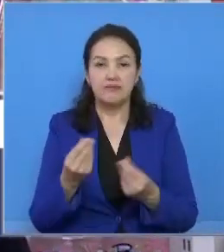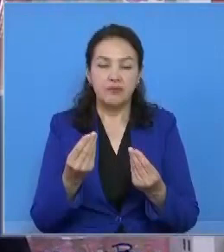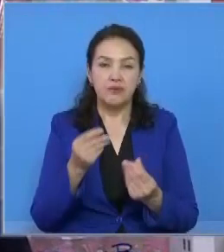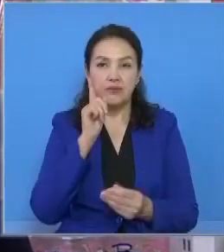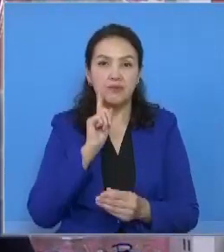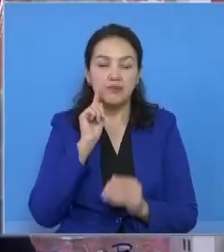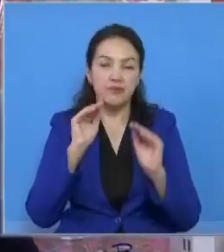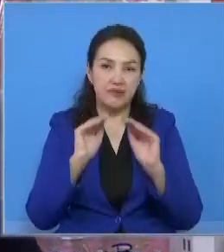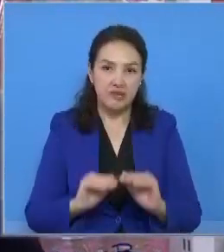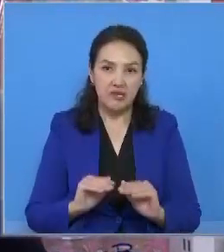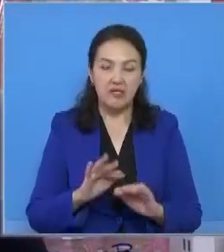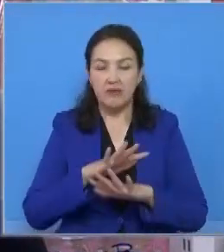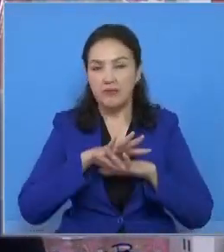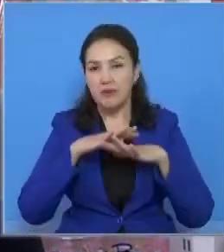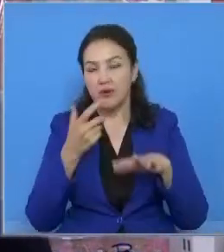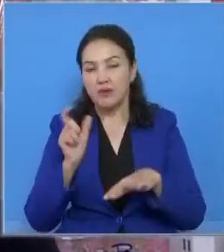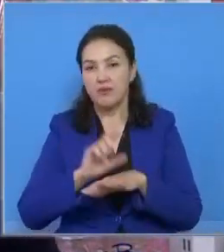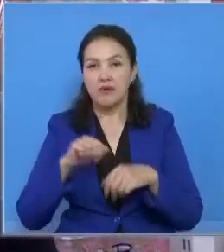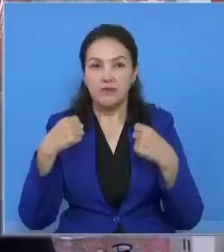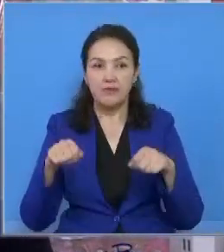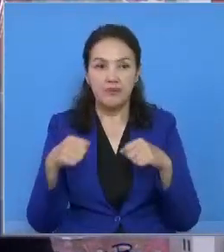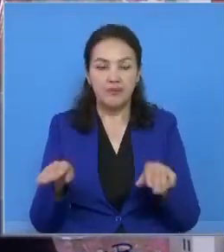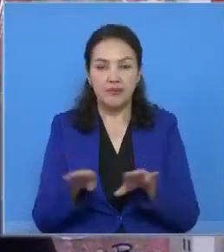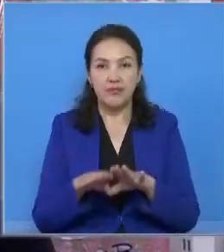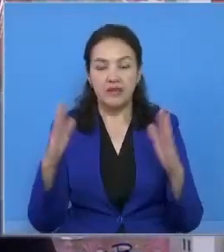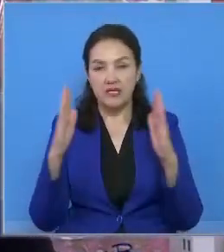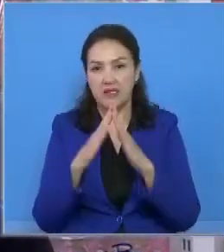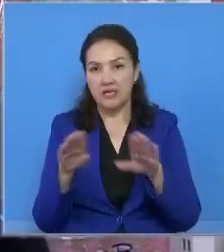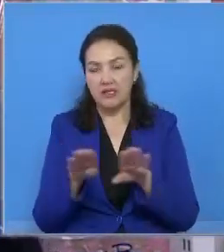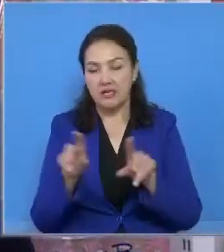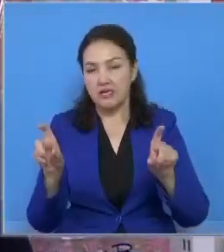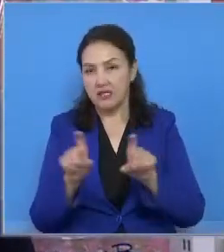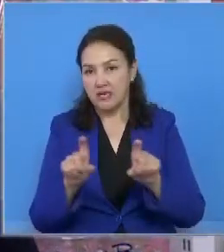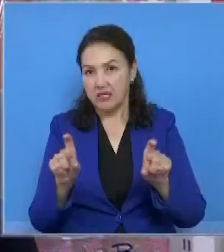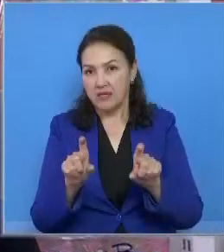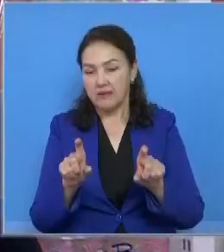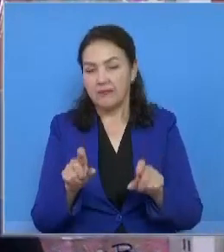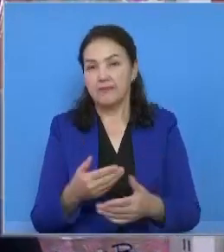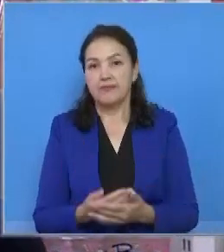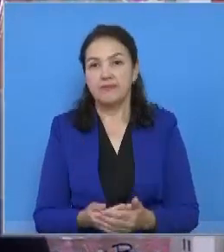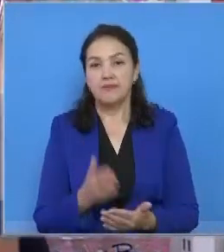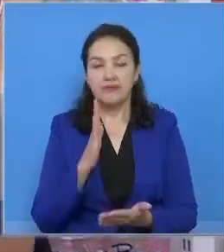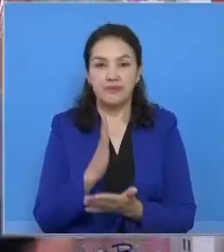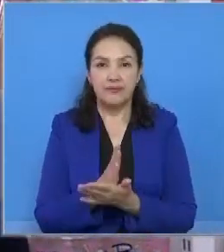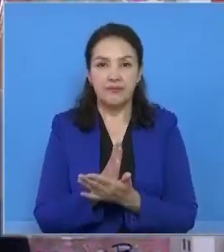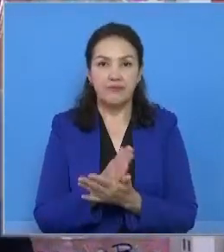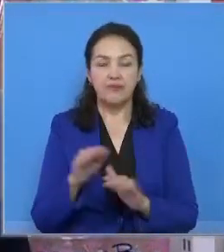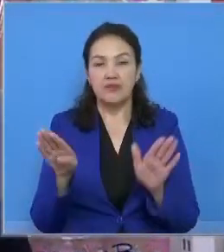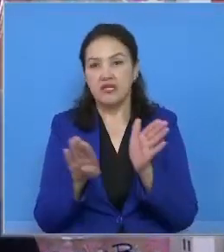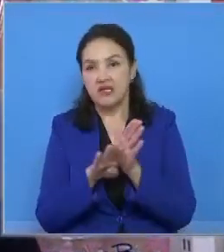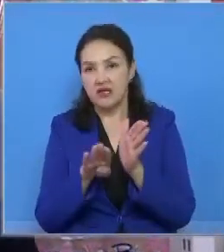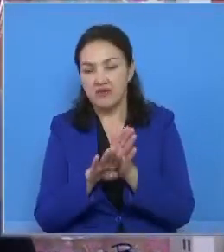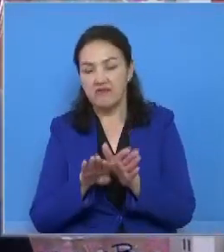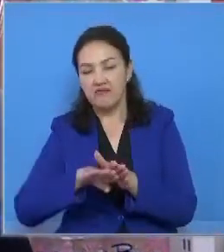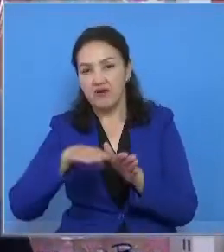цены, низкие. Здесь очень много товаров, так и для дома, так и для офиса. Например, есть диваны,